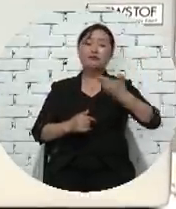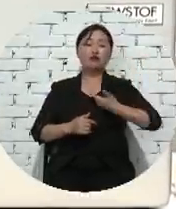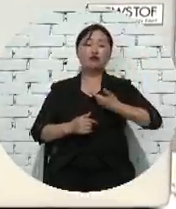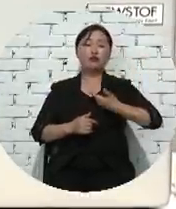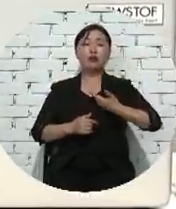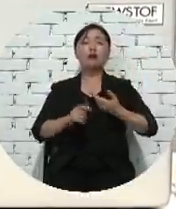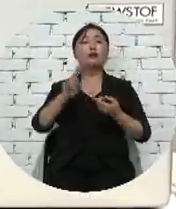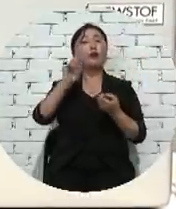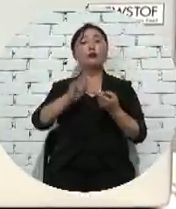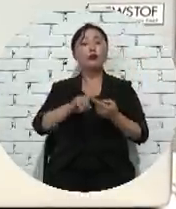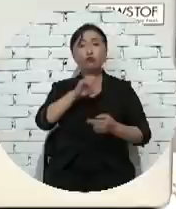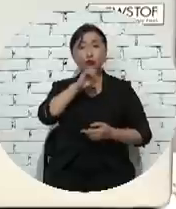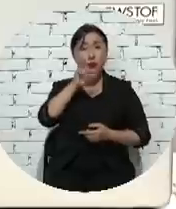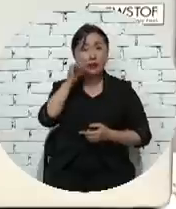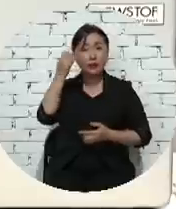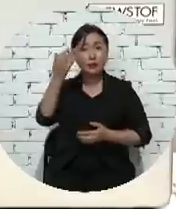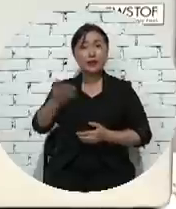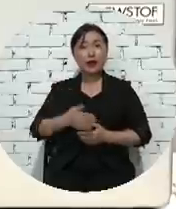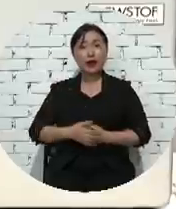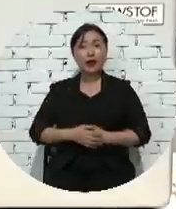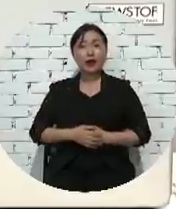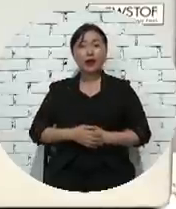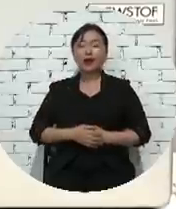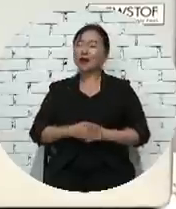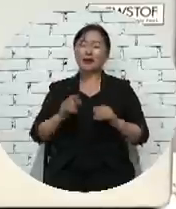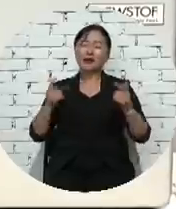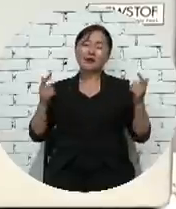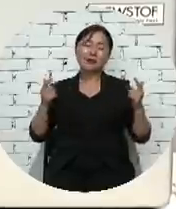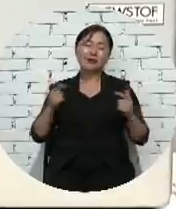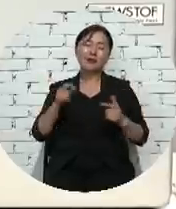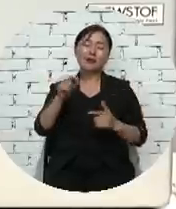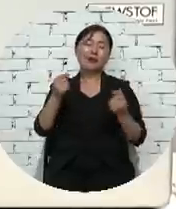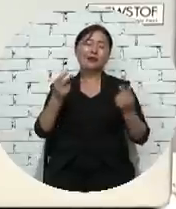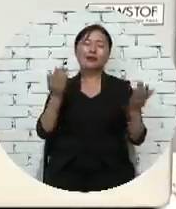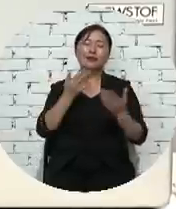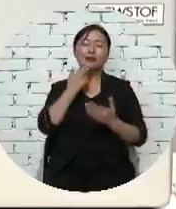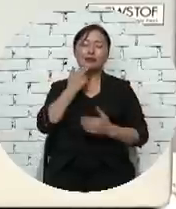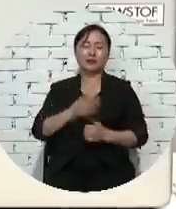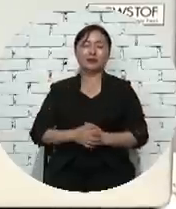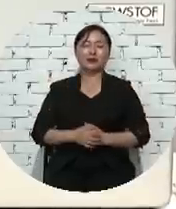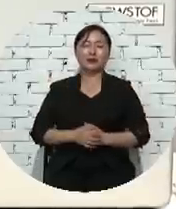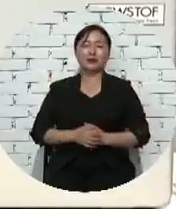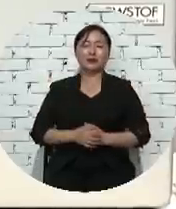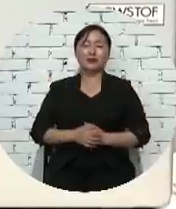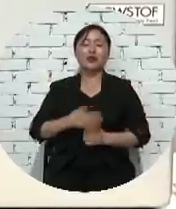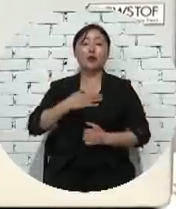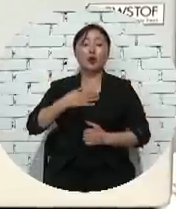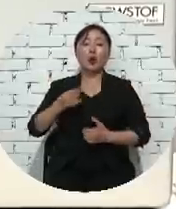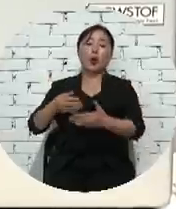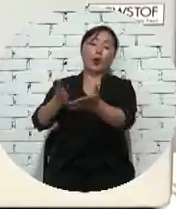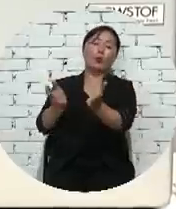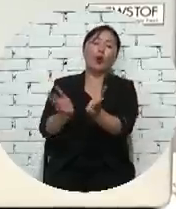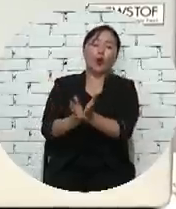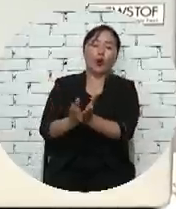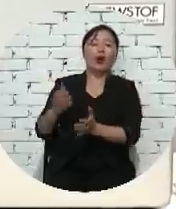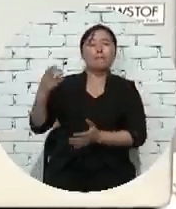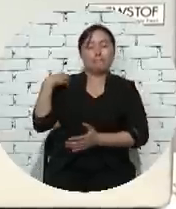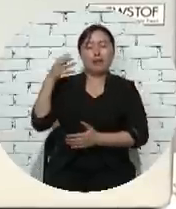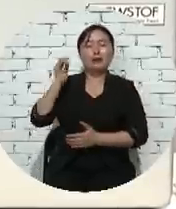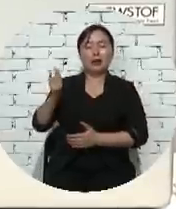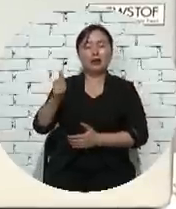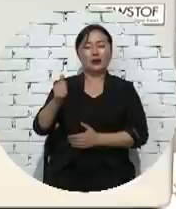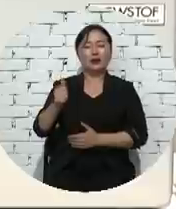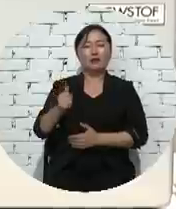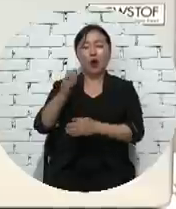하는 것에 좀 불만이 있으시거나 그렇진 않으세요? 그런 거 없고 저도 예. 그 기관장을 할 때 예. 뭐